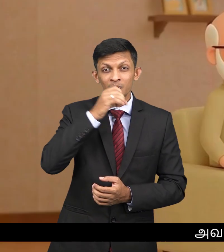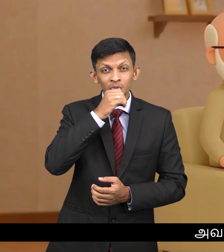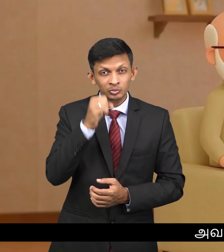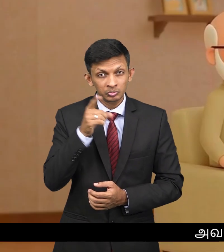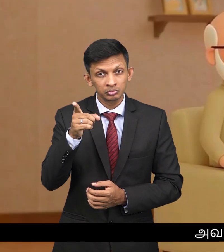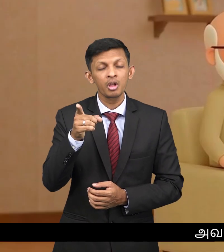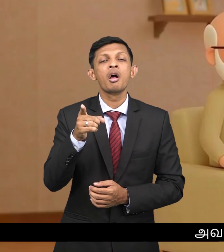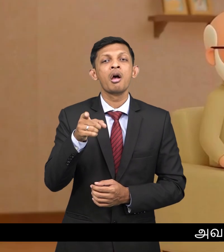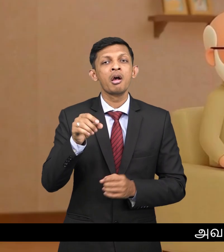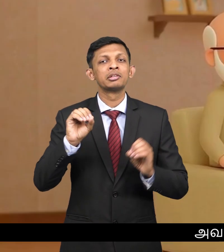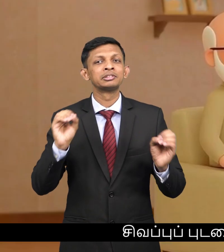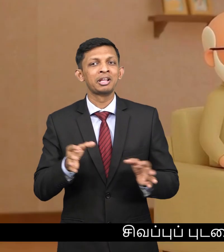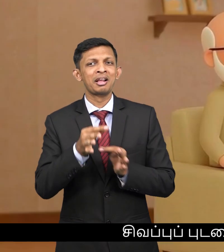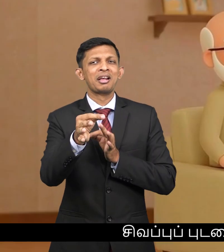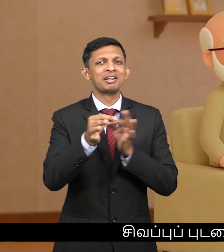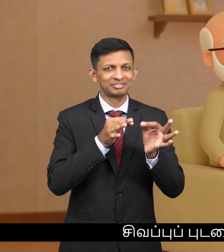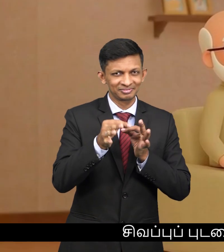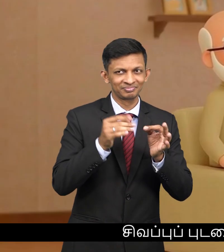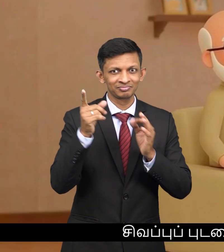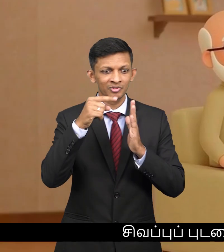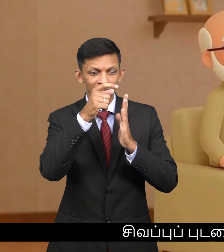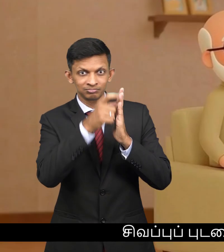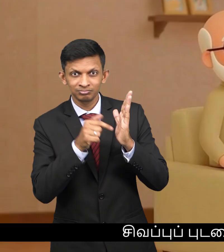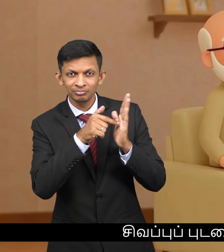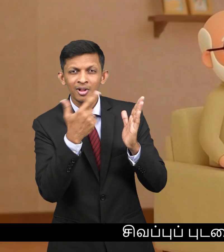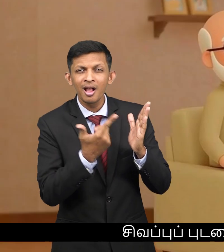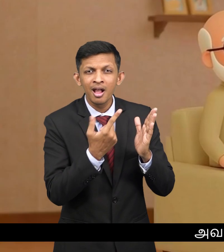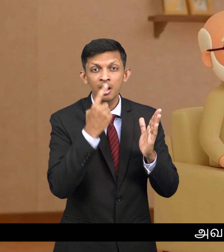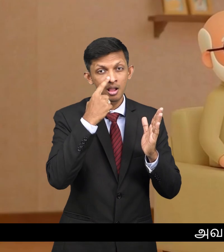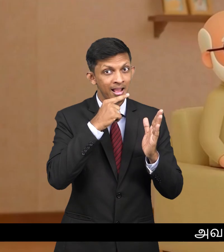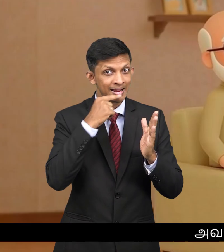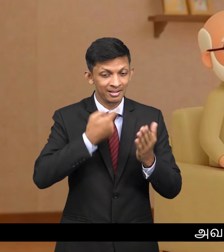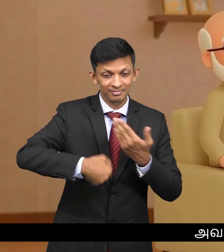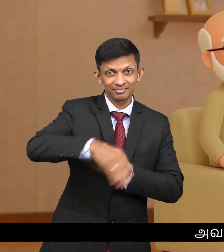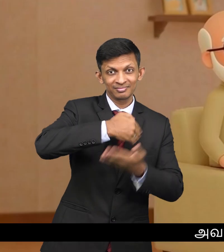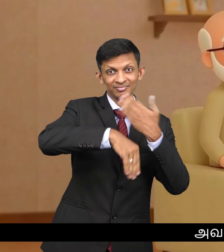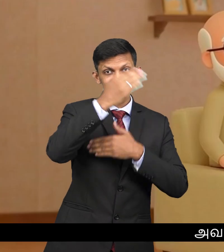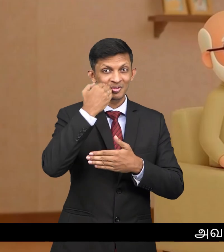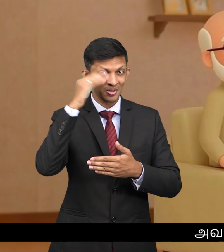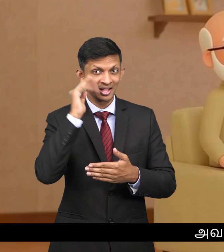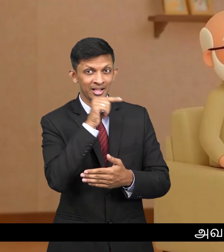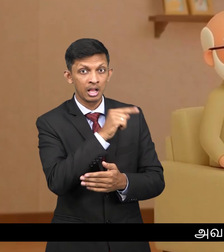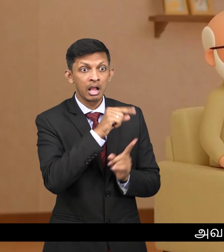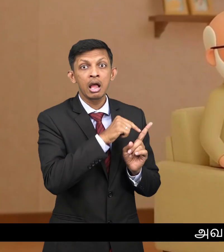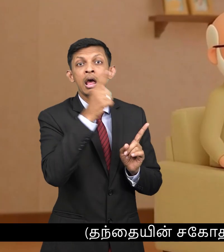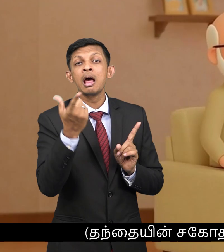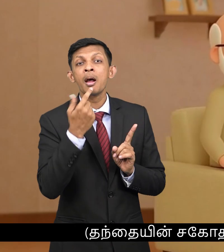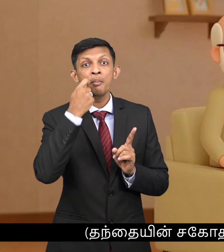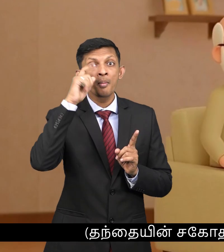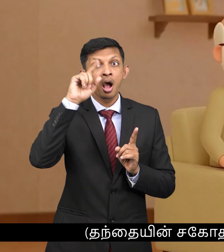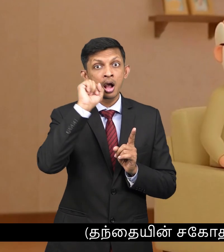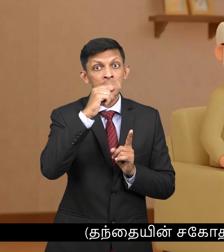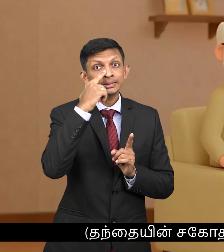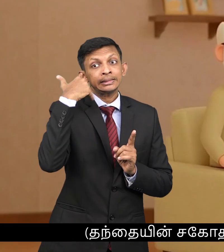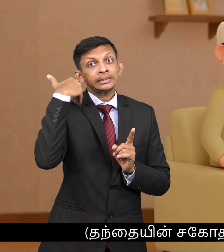அவளுடைய தாத்தா சிவப்பு புடவையில் இருக்கும் அந்த நபர் அவளுடைய அத்தை, அதாவது